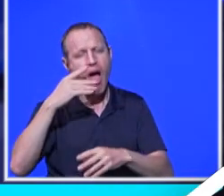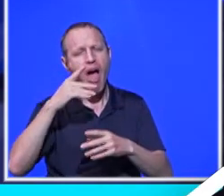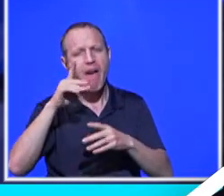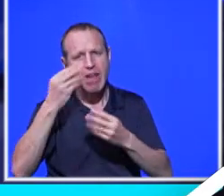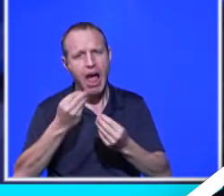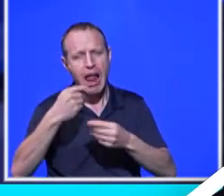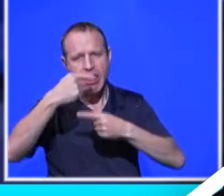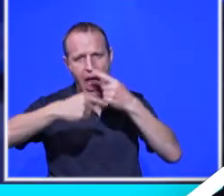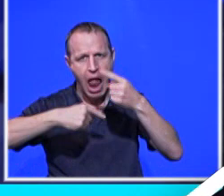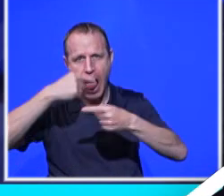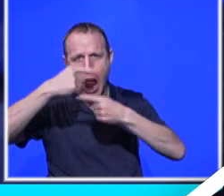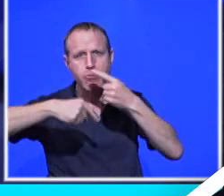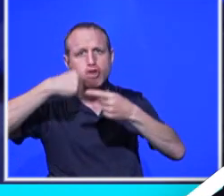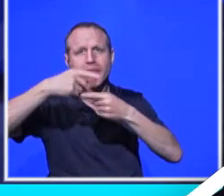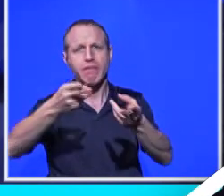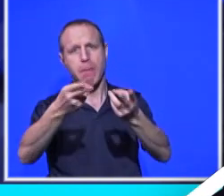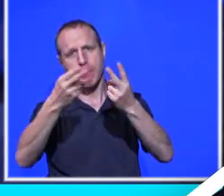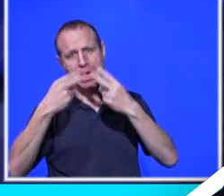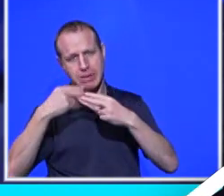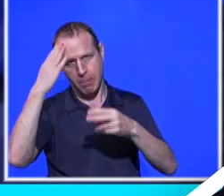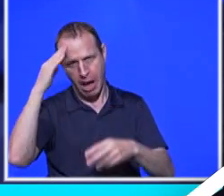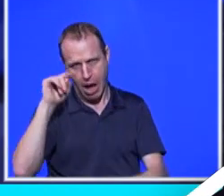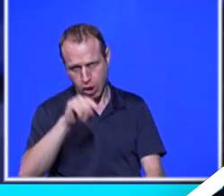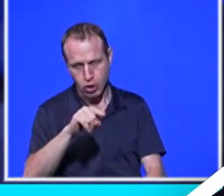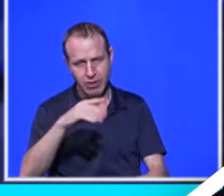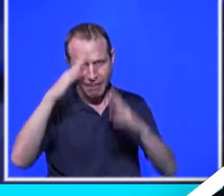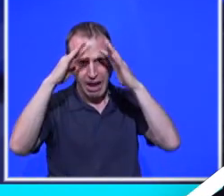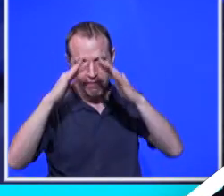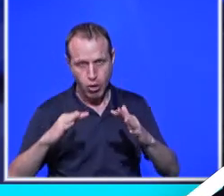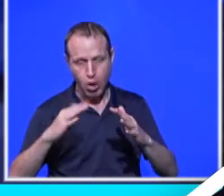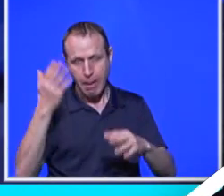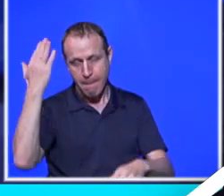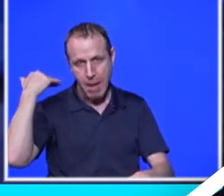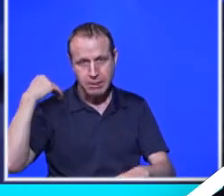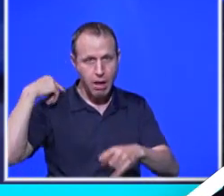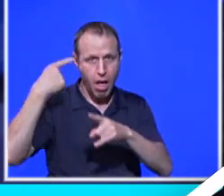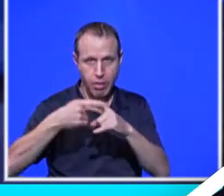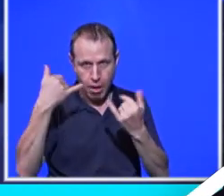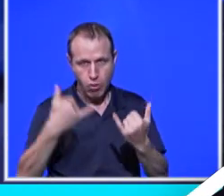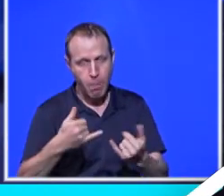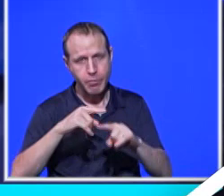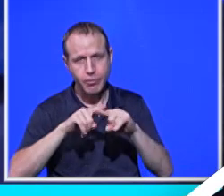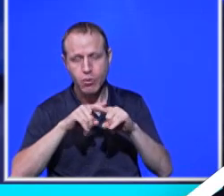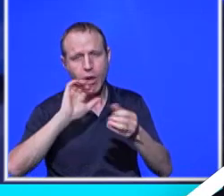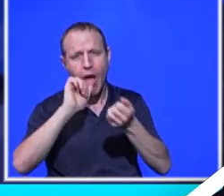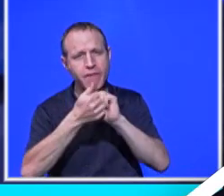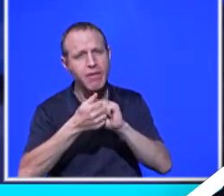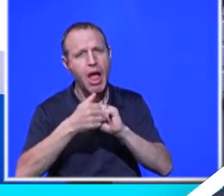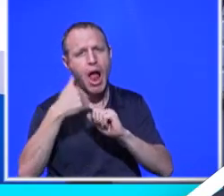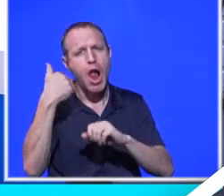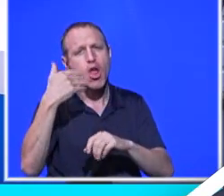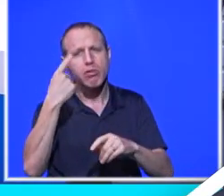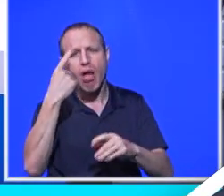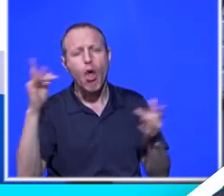להסתובב חזרה ולחזור מההכרה הזאת, ובעצם לבנון מאז עד היום, סוג של הפכה להיות לאחת